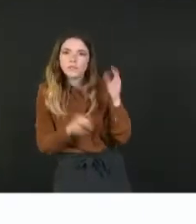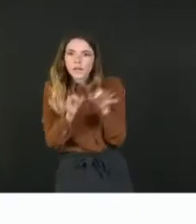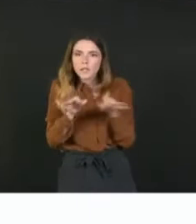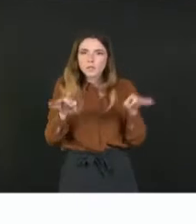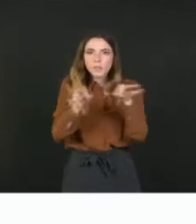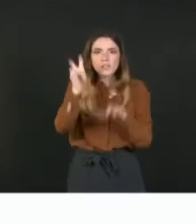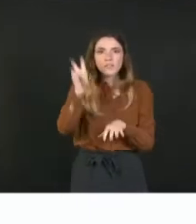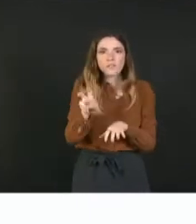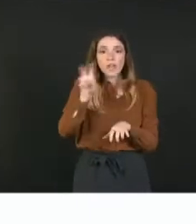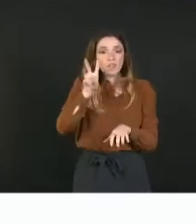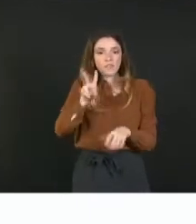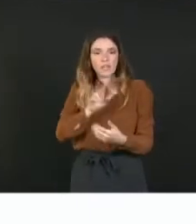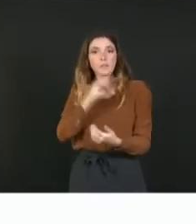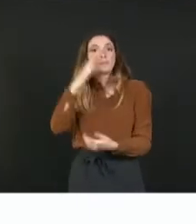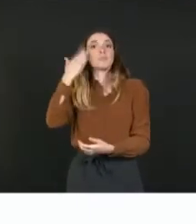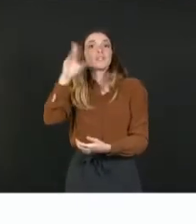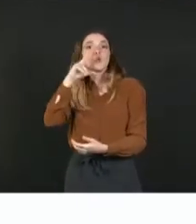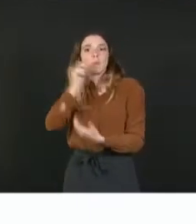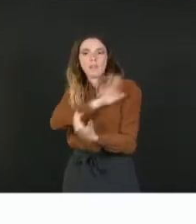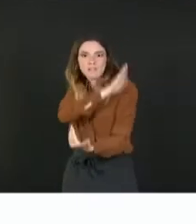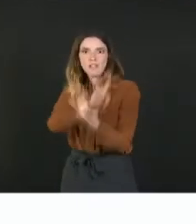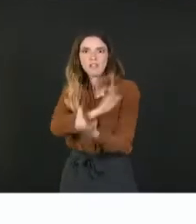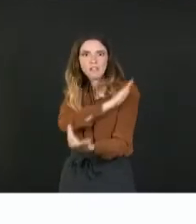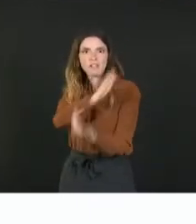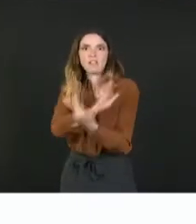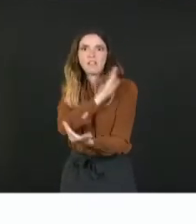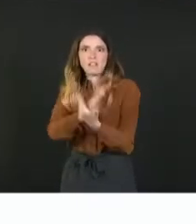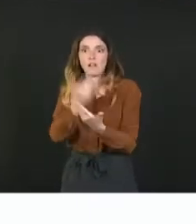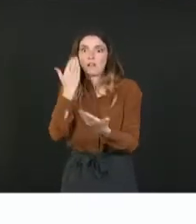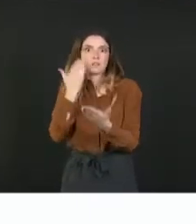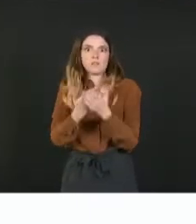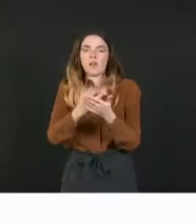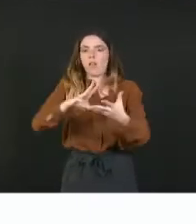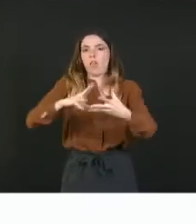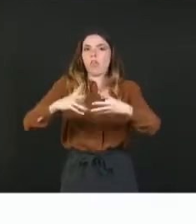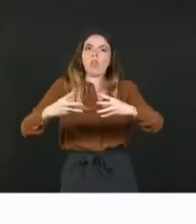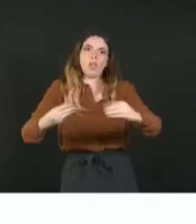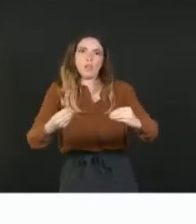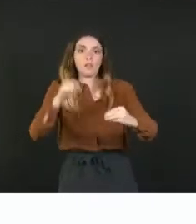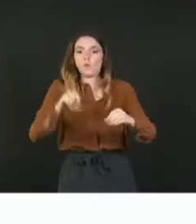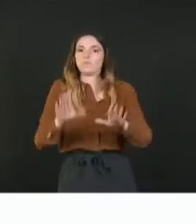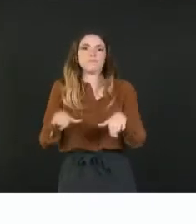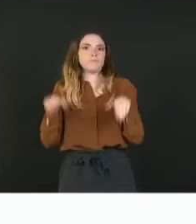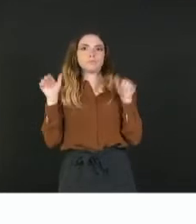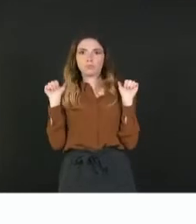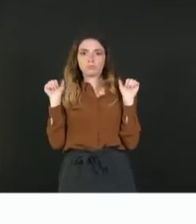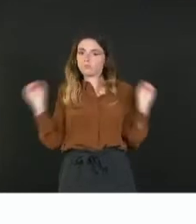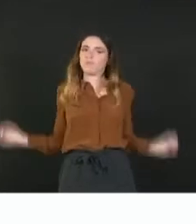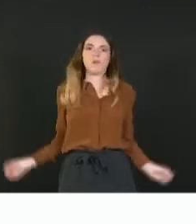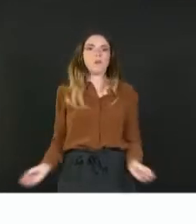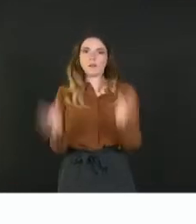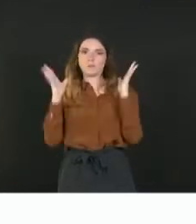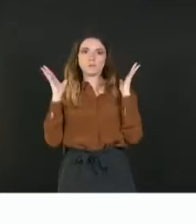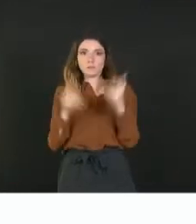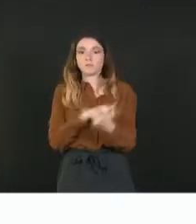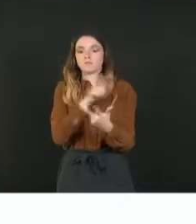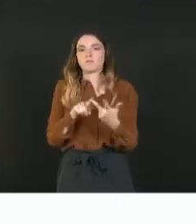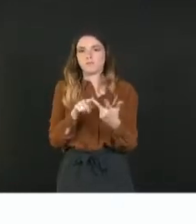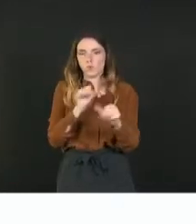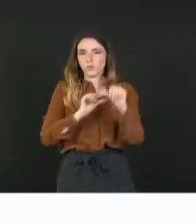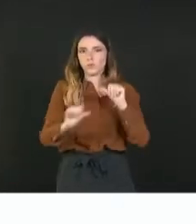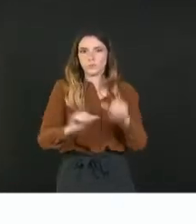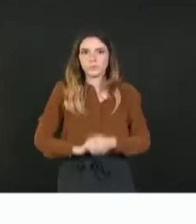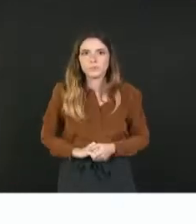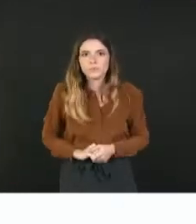c'est géré, au plus la biodiversité se porte bien en richesse spécifique comme en abondance. Alors pour lui faire place à